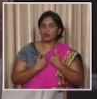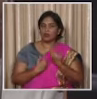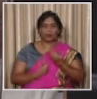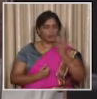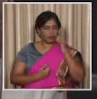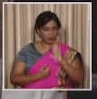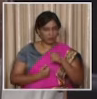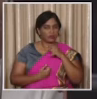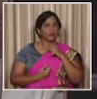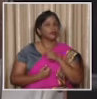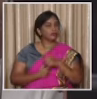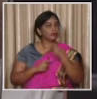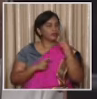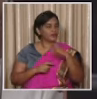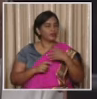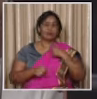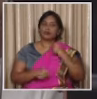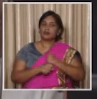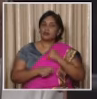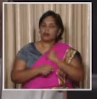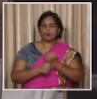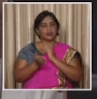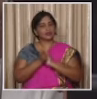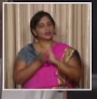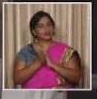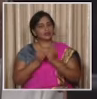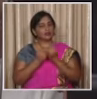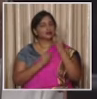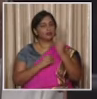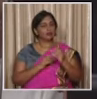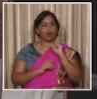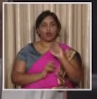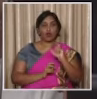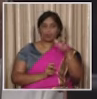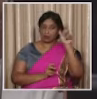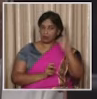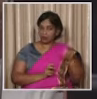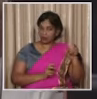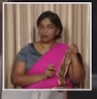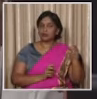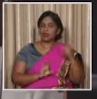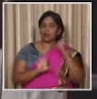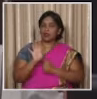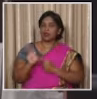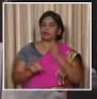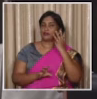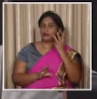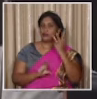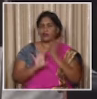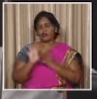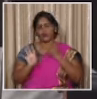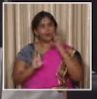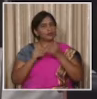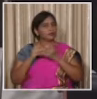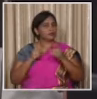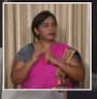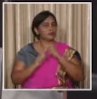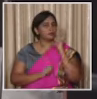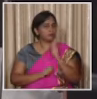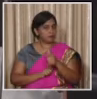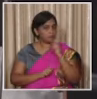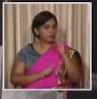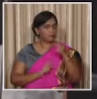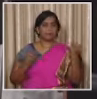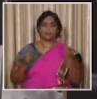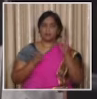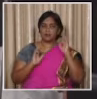පුළුවන් වුණා. මේ නිසාම රජයට සේවා සැපයූ කොන්ත්‍රාත්කරුවන්ට වසර 3-4ක තිස්සේ ගෙවීමට